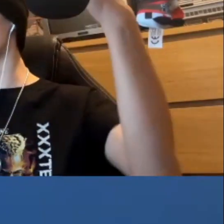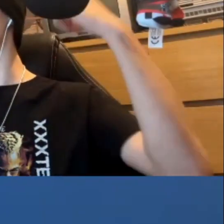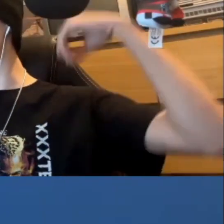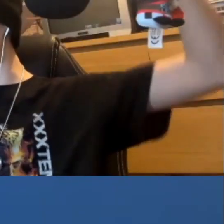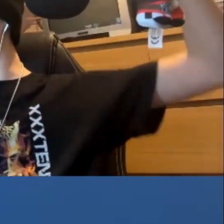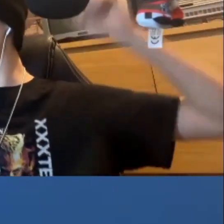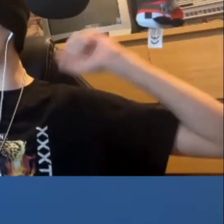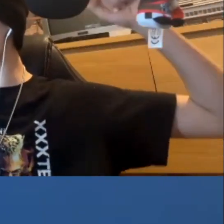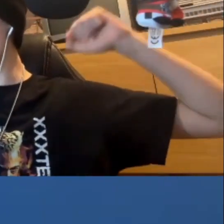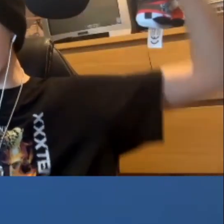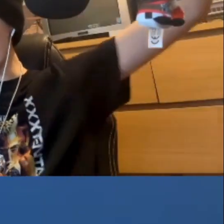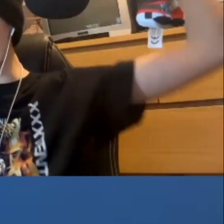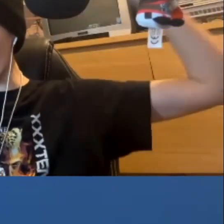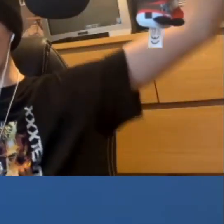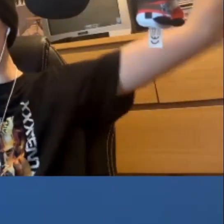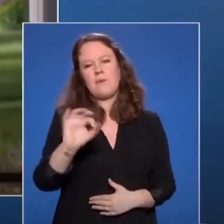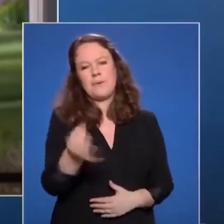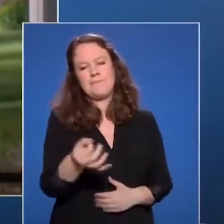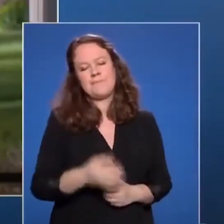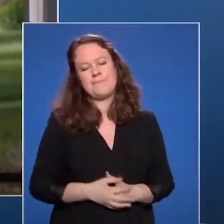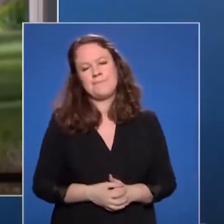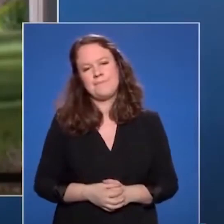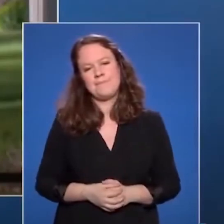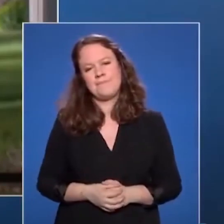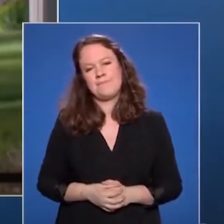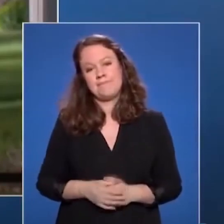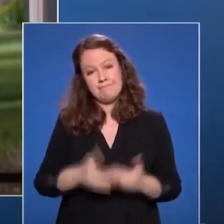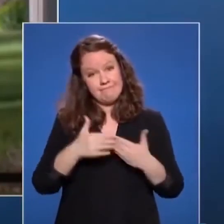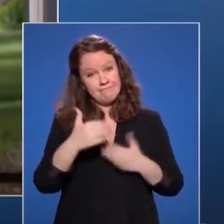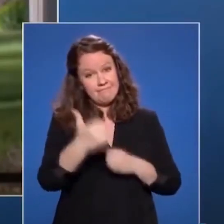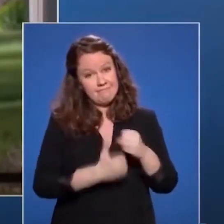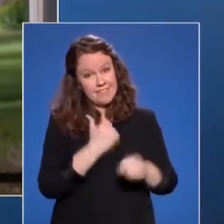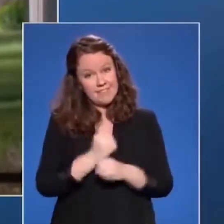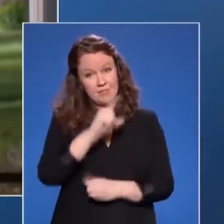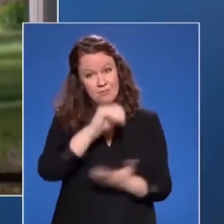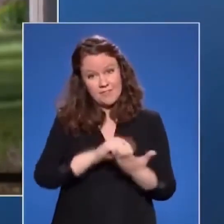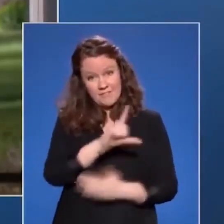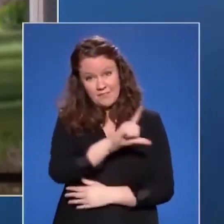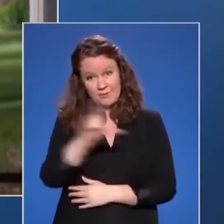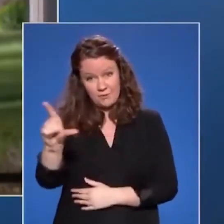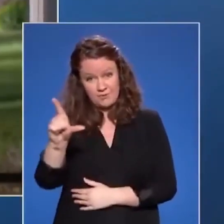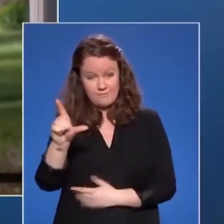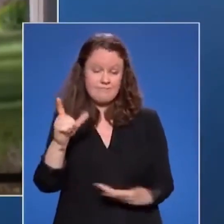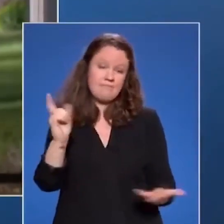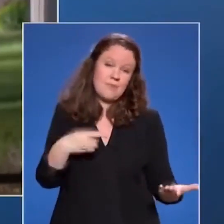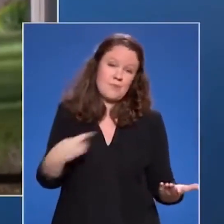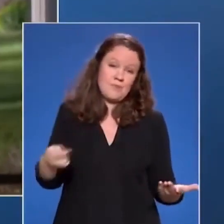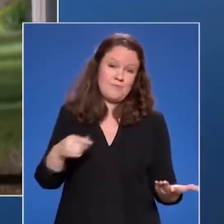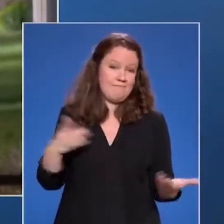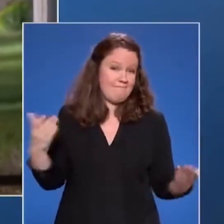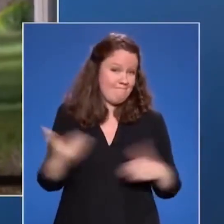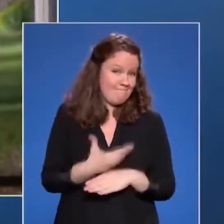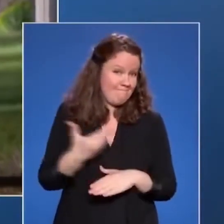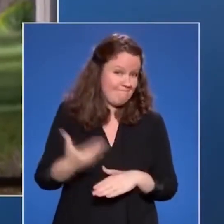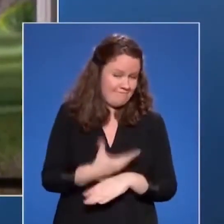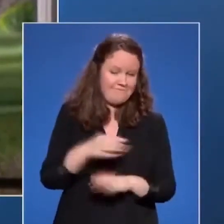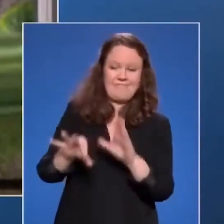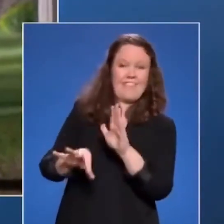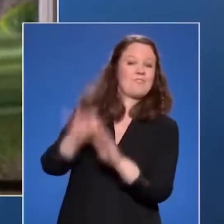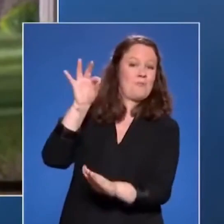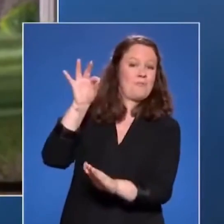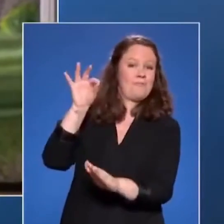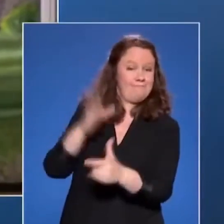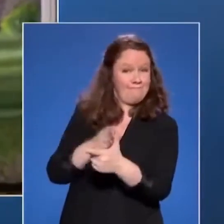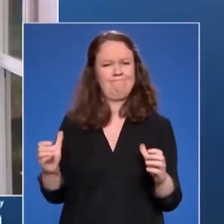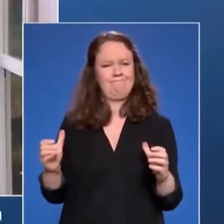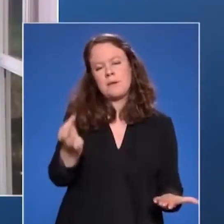sera l'année de partouze 2022 Sera une année d'élection enfin Nous aurons à élire au printemps